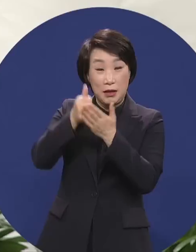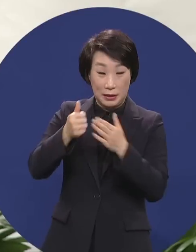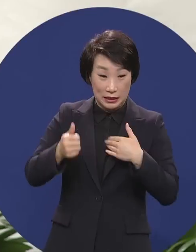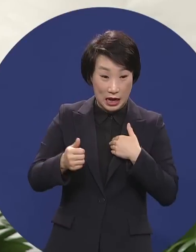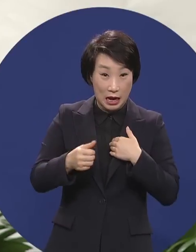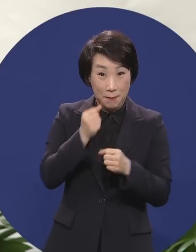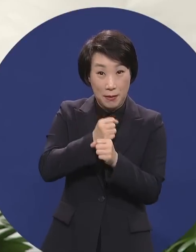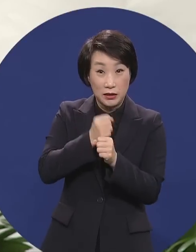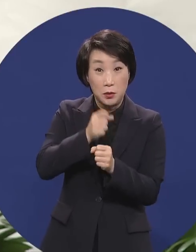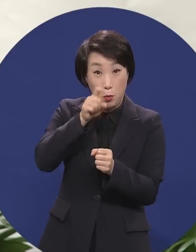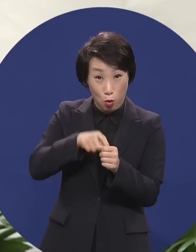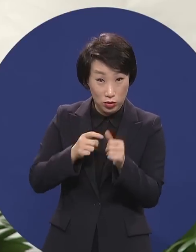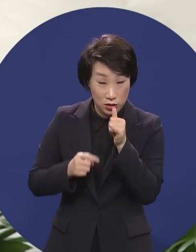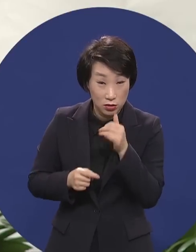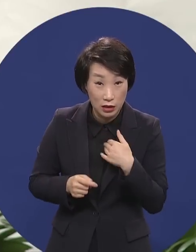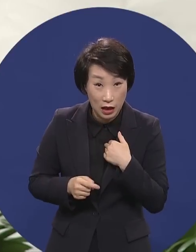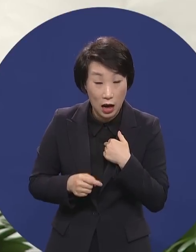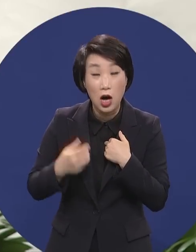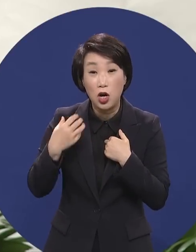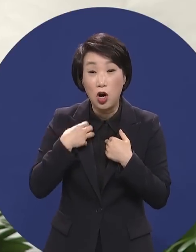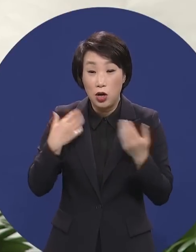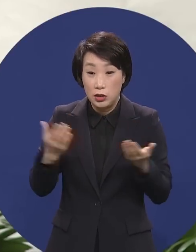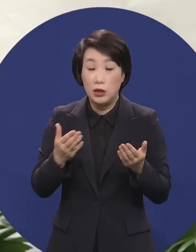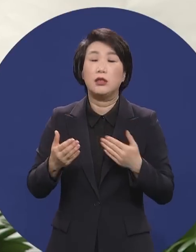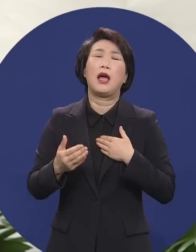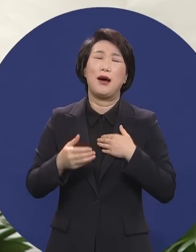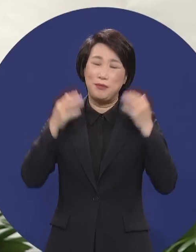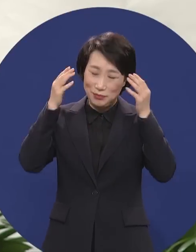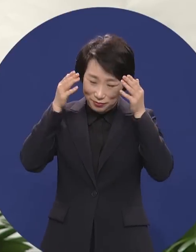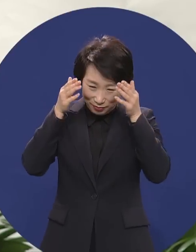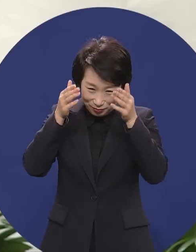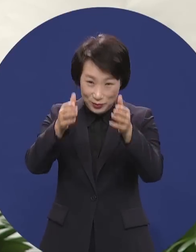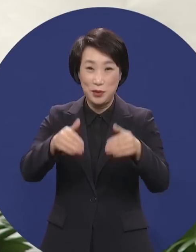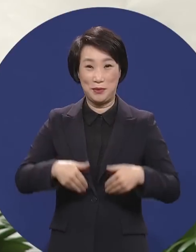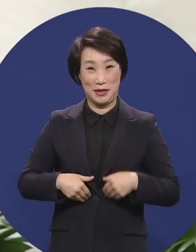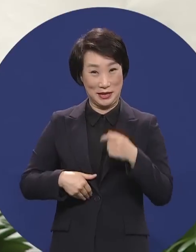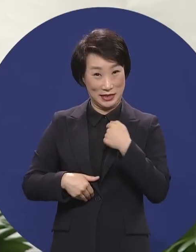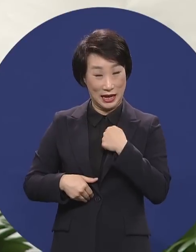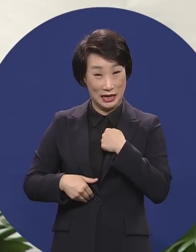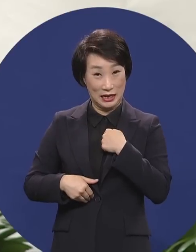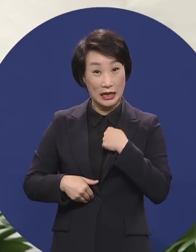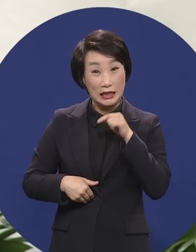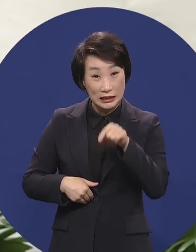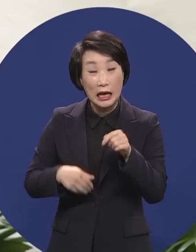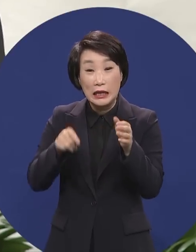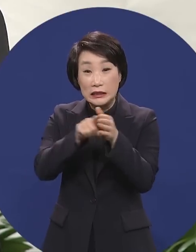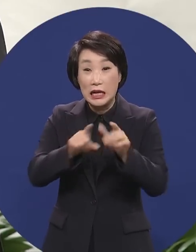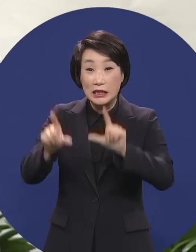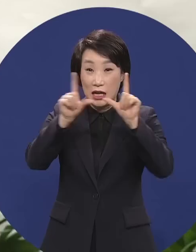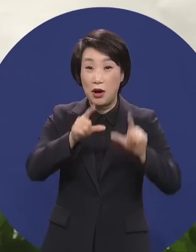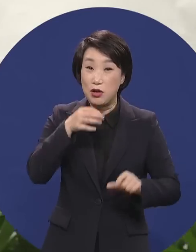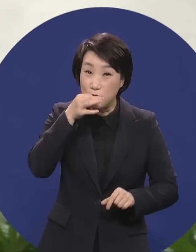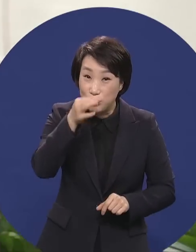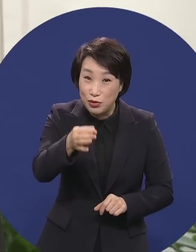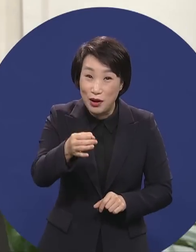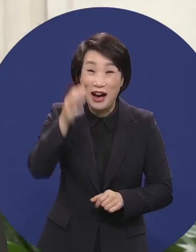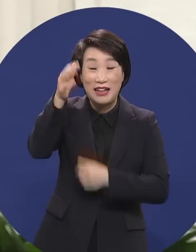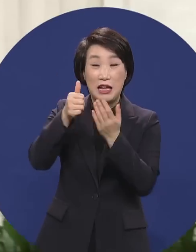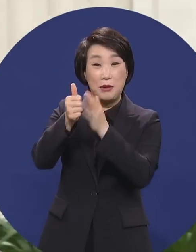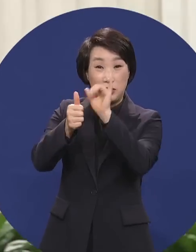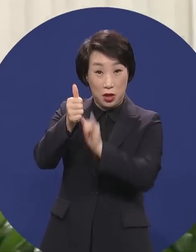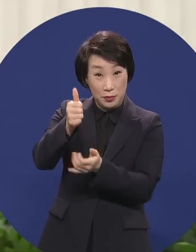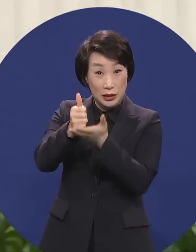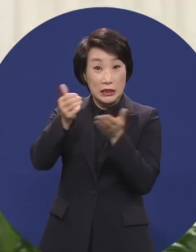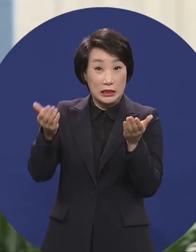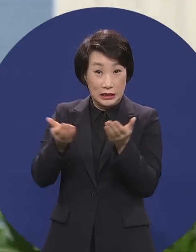인간을 창조하신 목적을 이루는 일에 올인하는 것이 이것이 신앙생활이요 하나님을